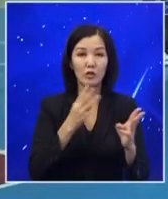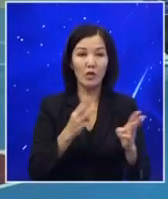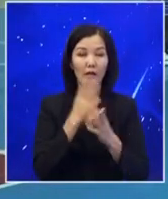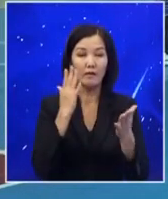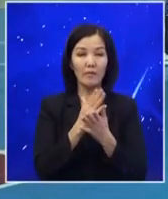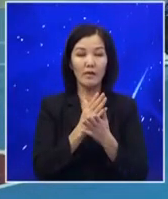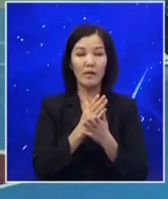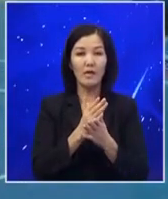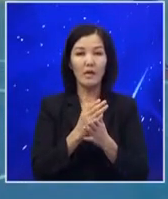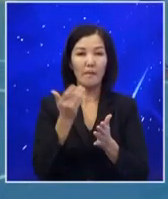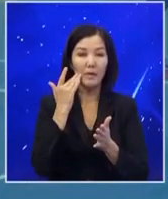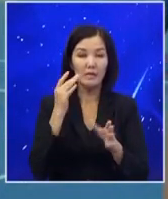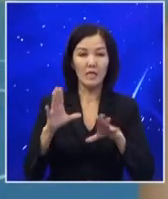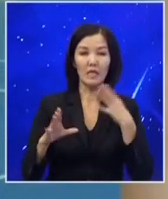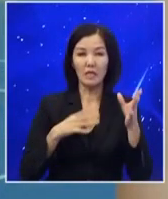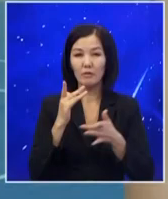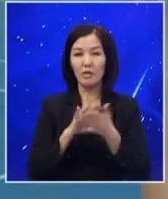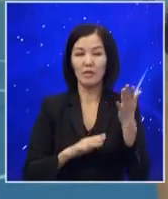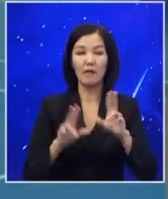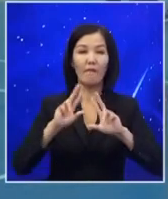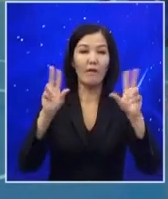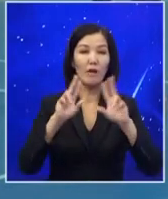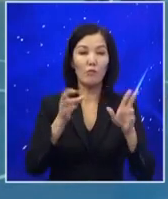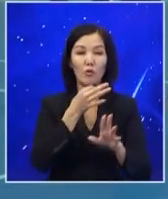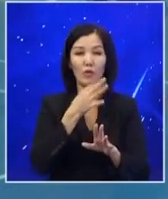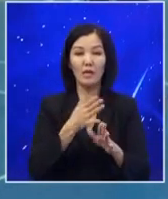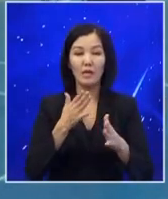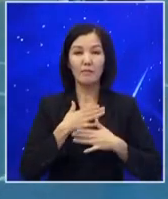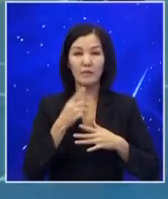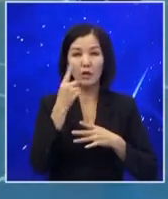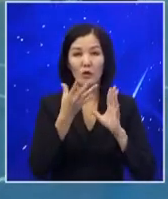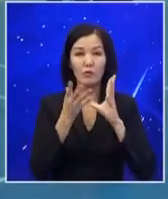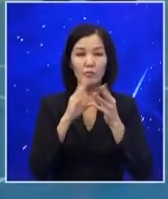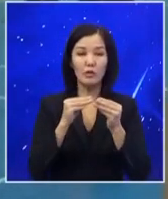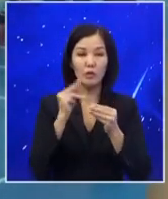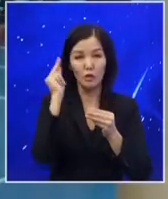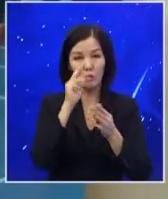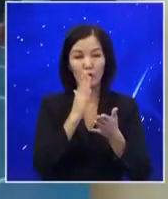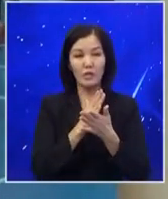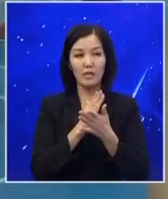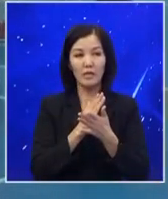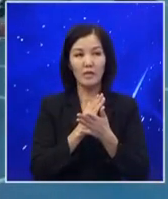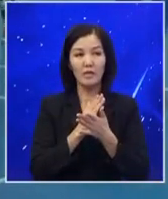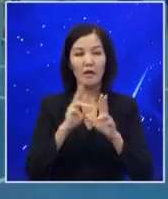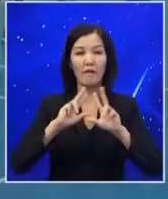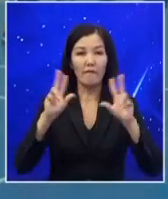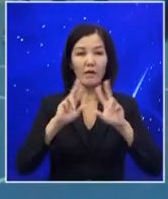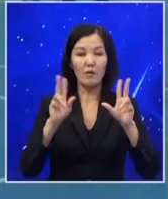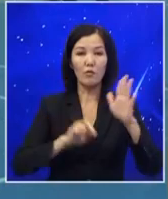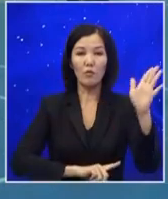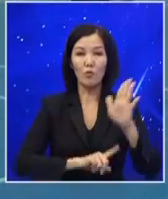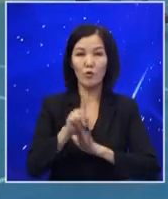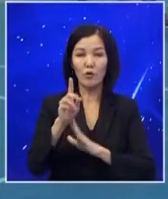дейді. Волейбол ұнайтын себебі ол бізді ауыз біршілікке үйретеді. Волейболға келгелі бері